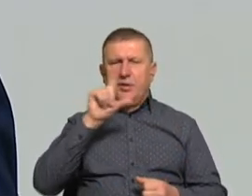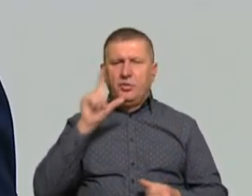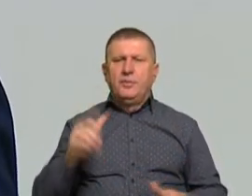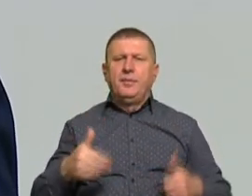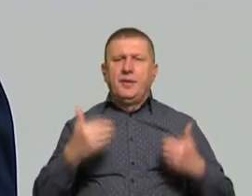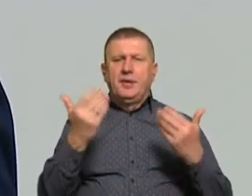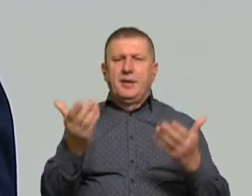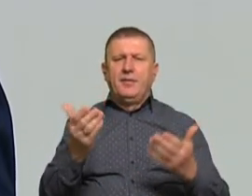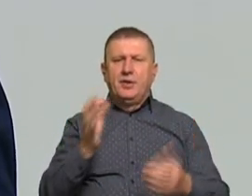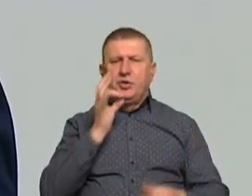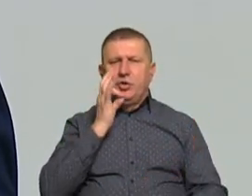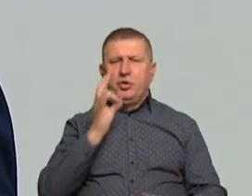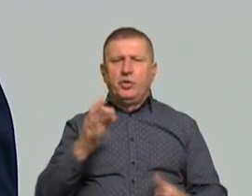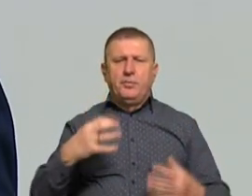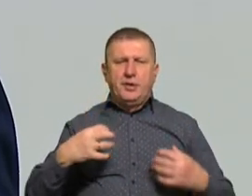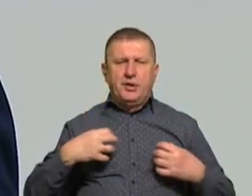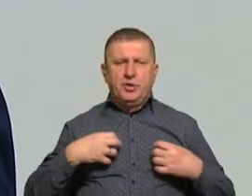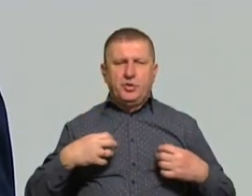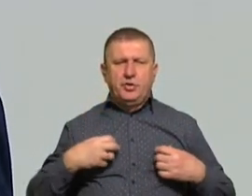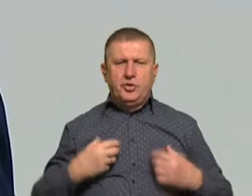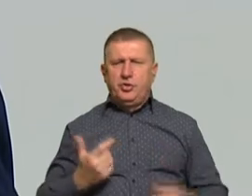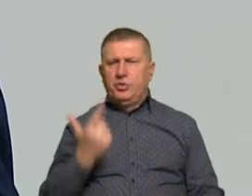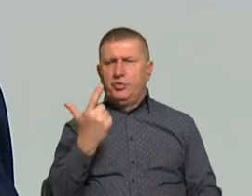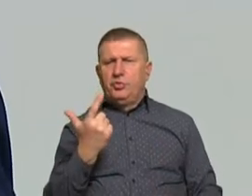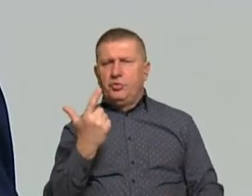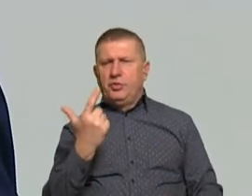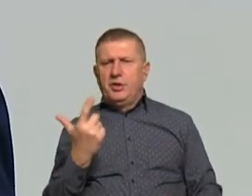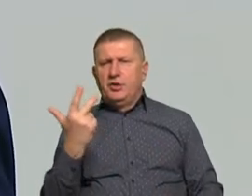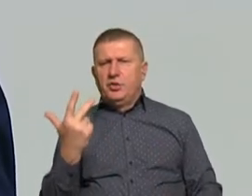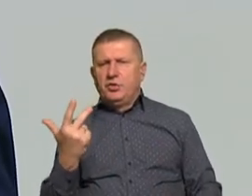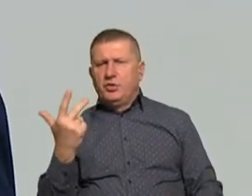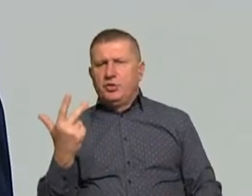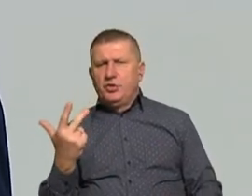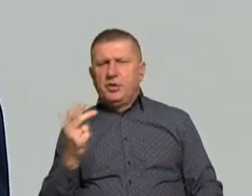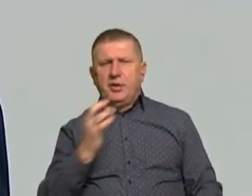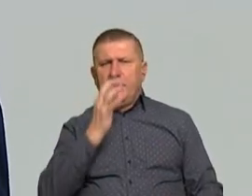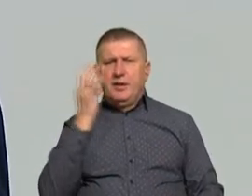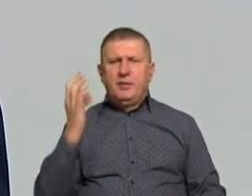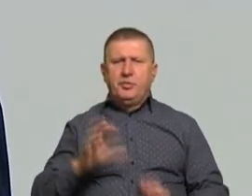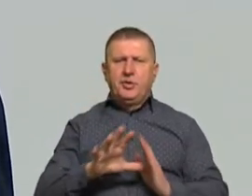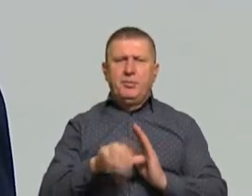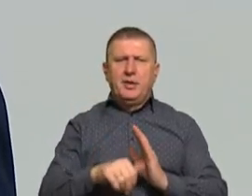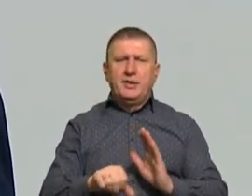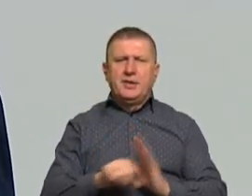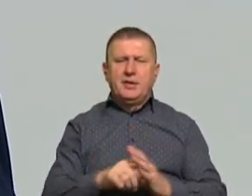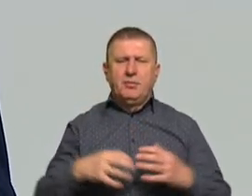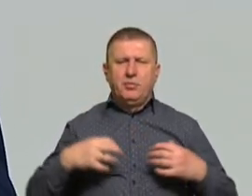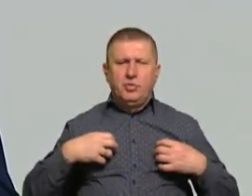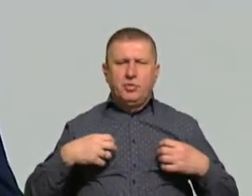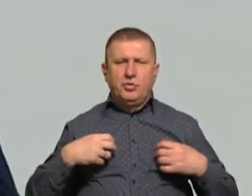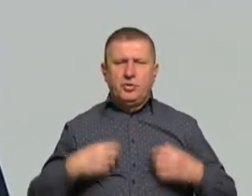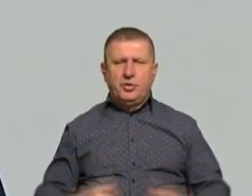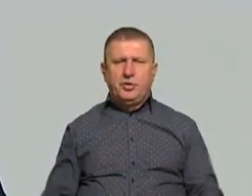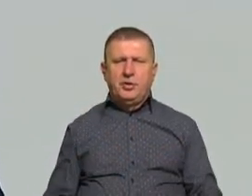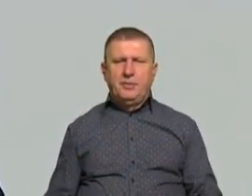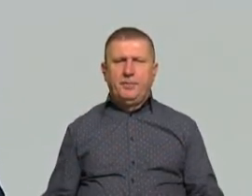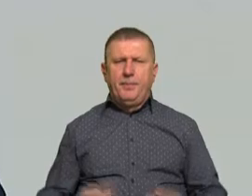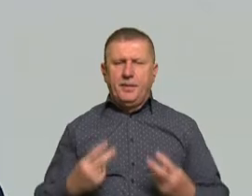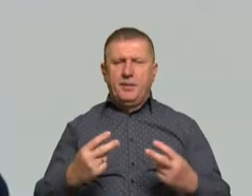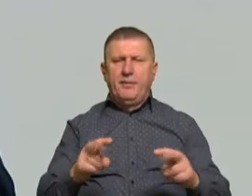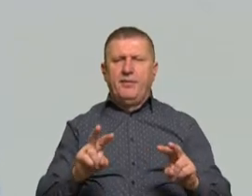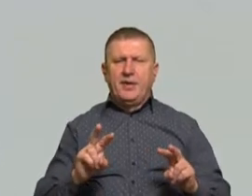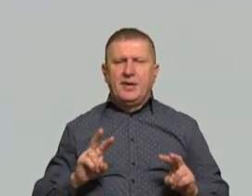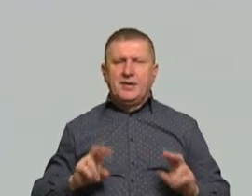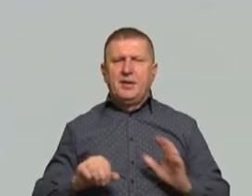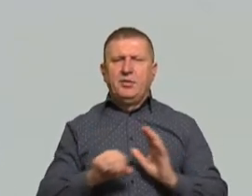im ofertę dobrego życia. Jesteśmy drugim albo trzecim, w zależności od rankingu, najlepszym miastem do życia. Wracając do mieszkania za remont,